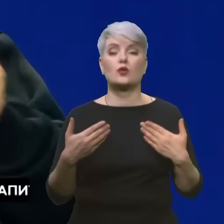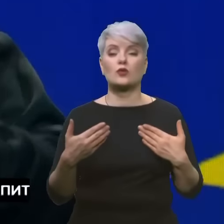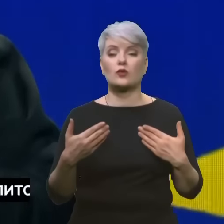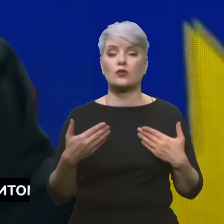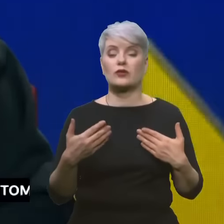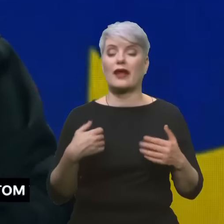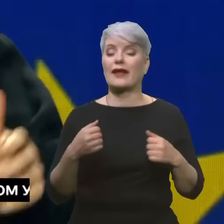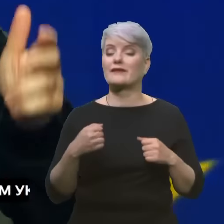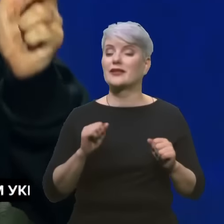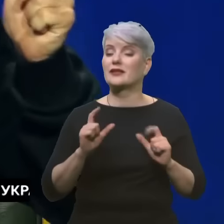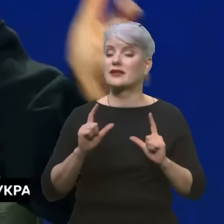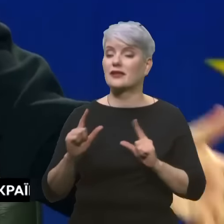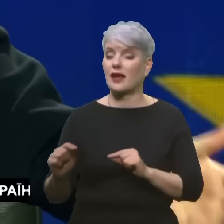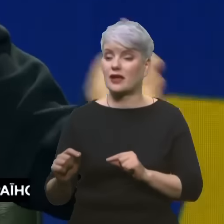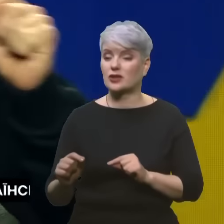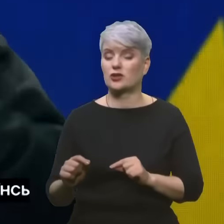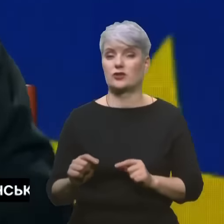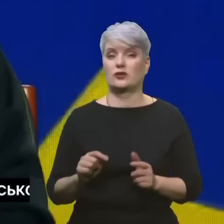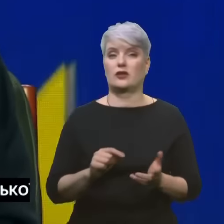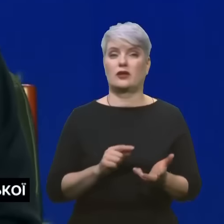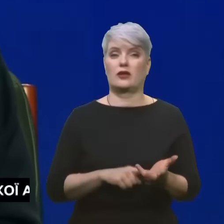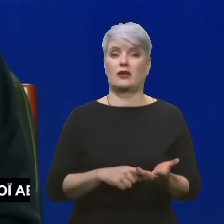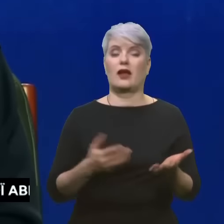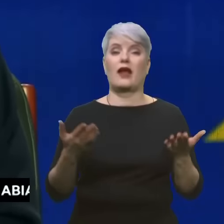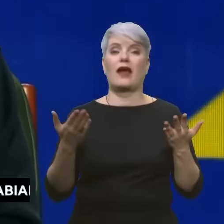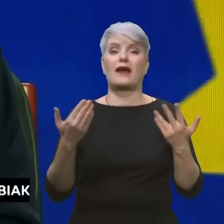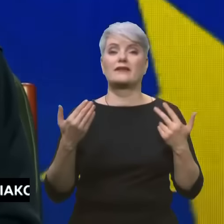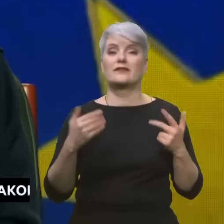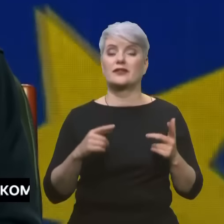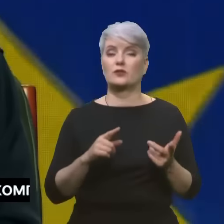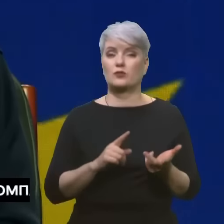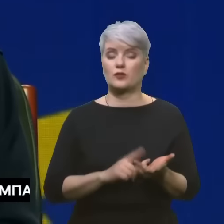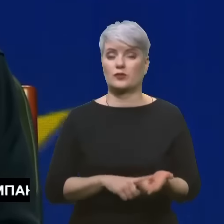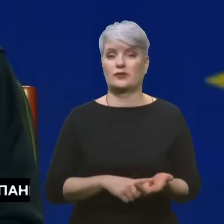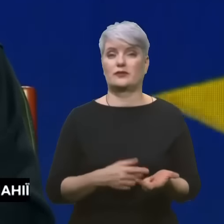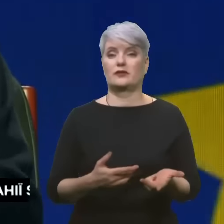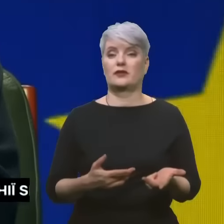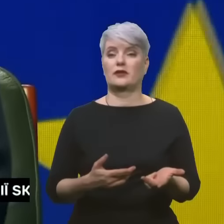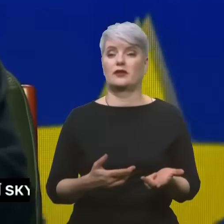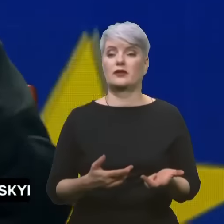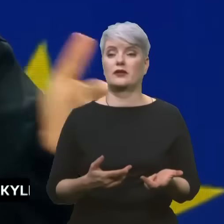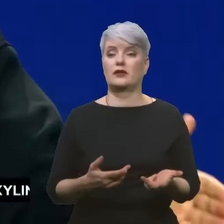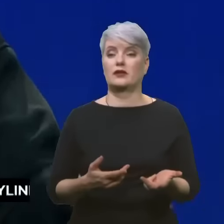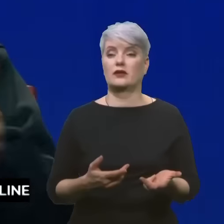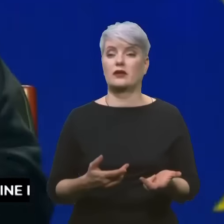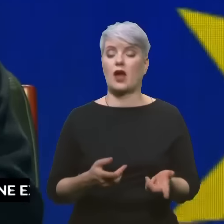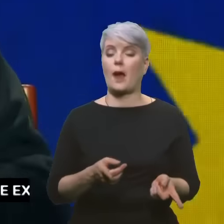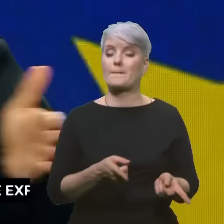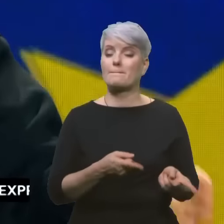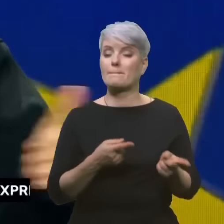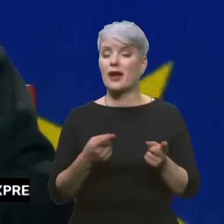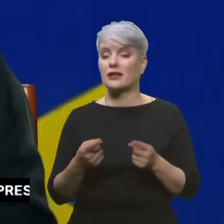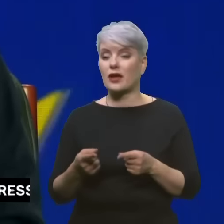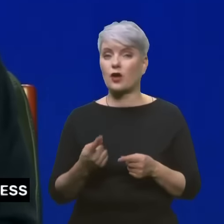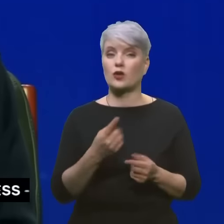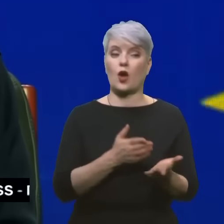Також там відрядження, там повинні бути питання відпусток, там переходу з одного